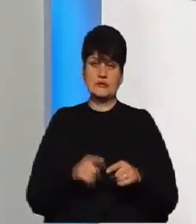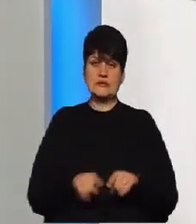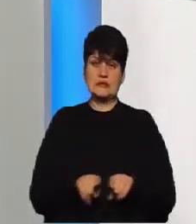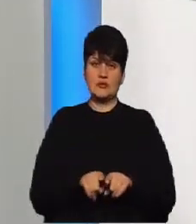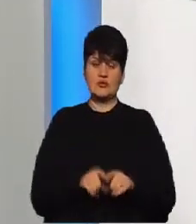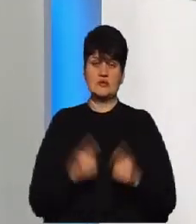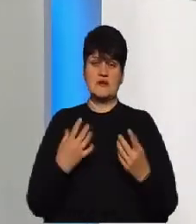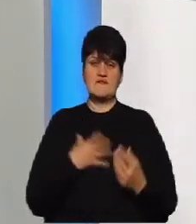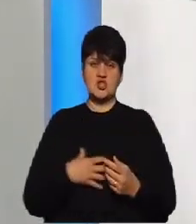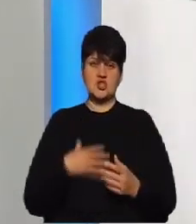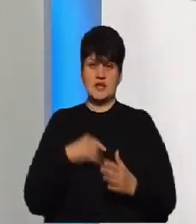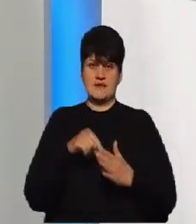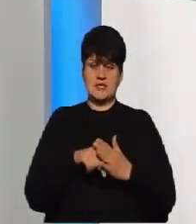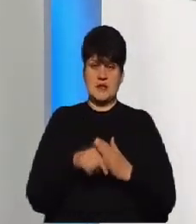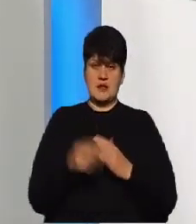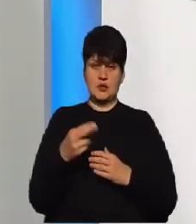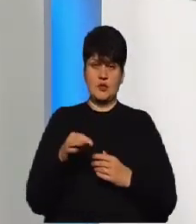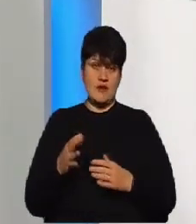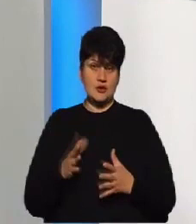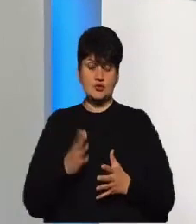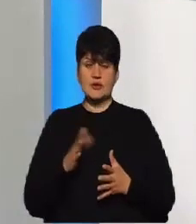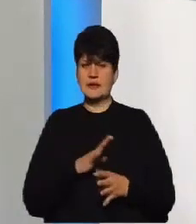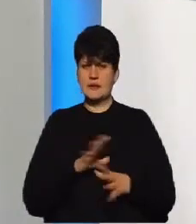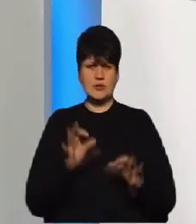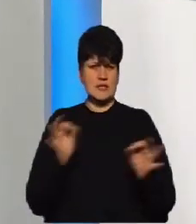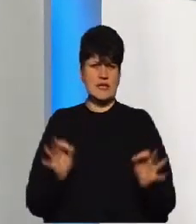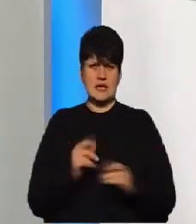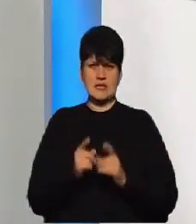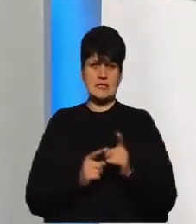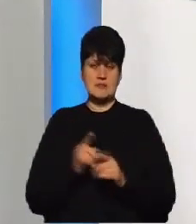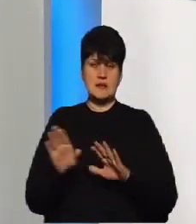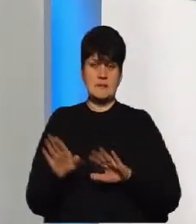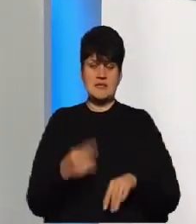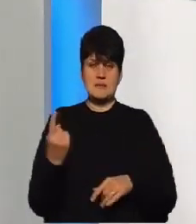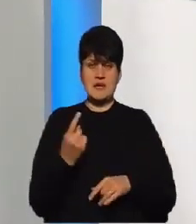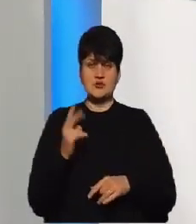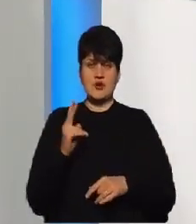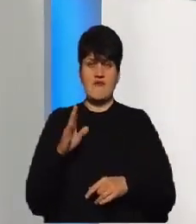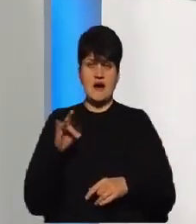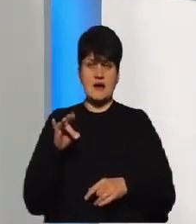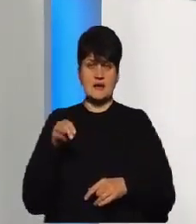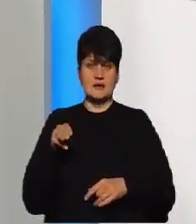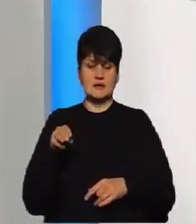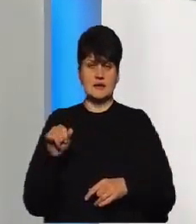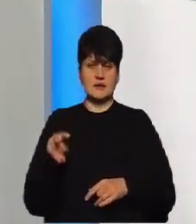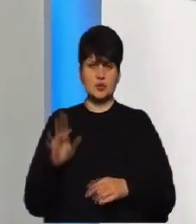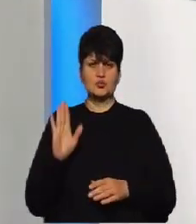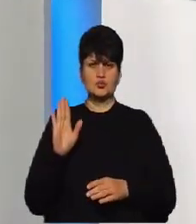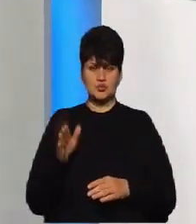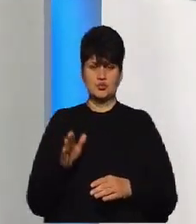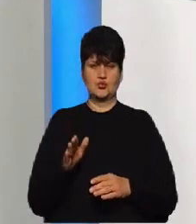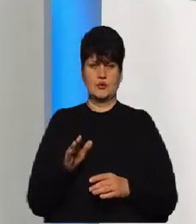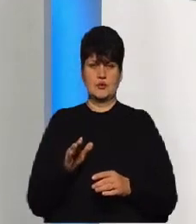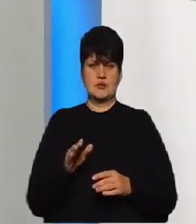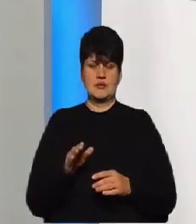складова, і якщо не буде ніяких змін, напевно, що після першого кварталу ще будуть звернення Нацкомісії від